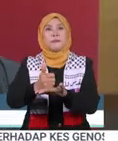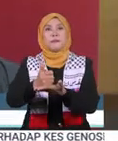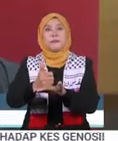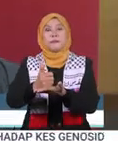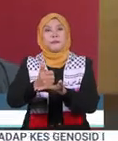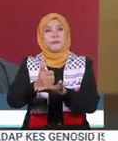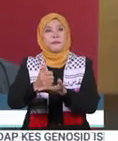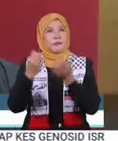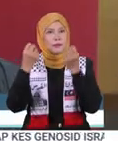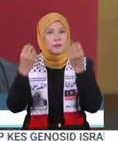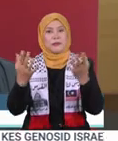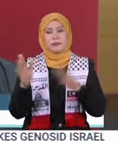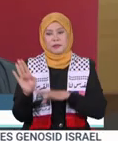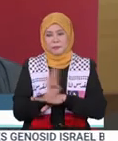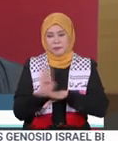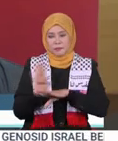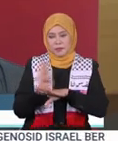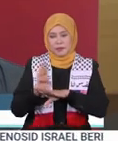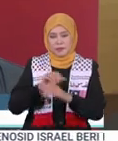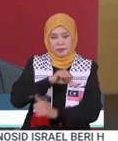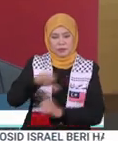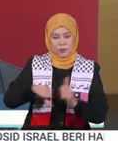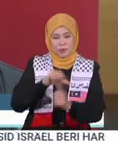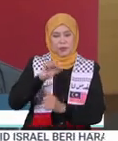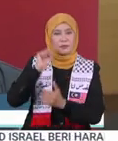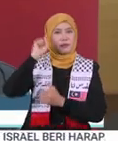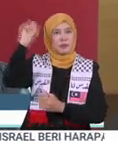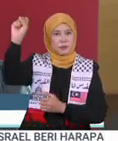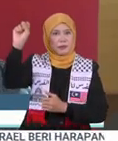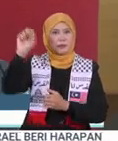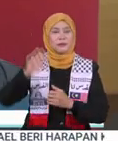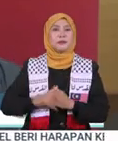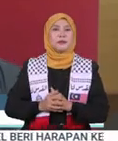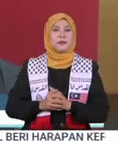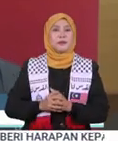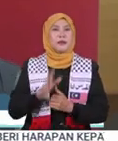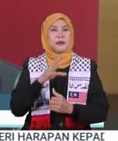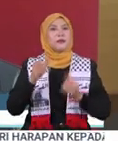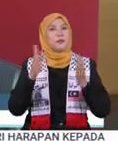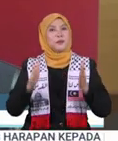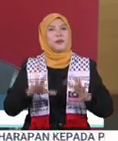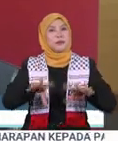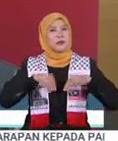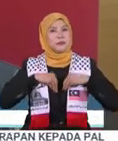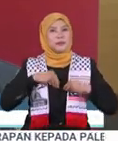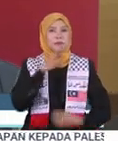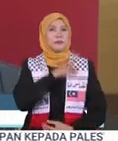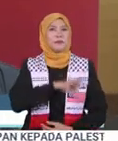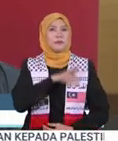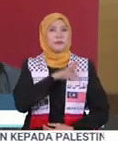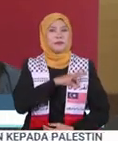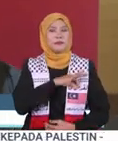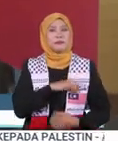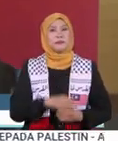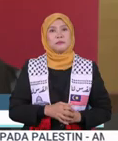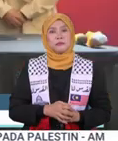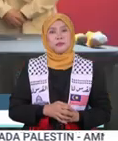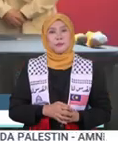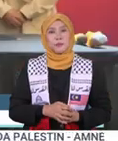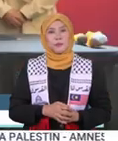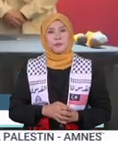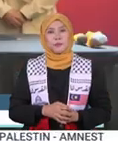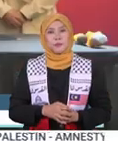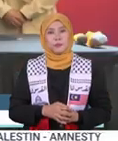ramai usahawan-usahawan sosial di Sabah, terutamanya kepada penerima-penerima manfaat. Kerana kalau kita